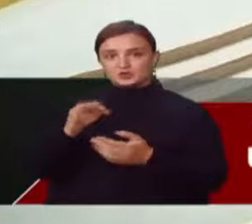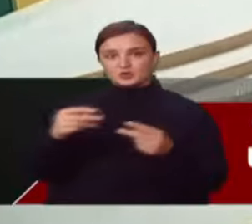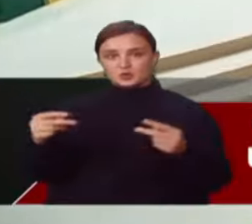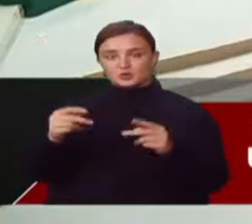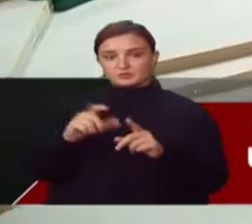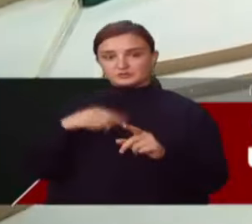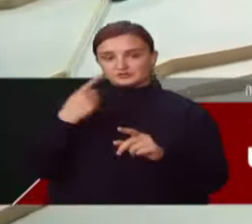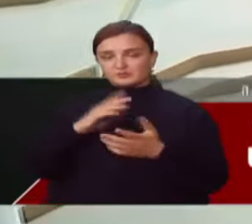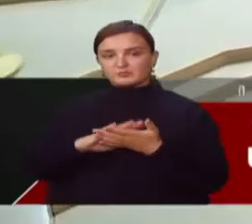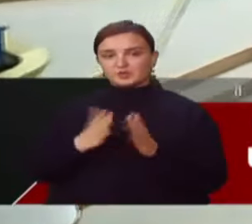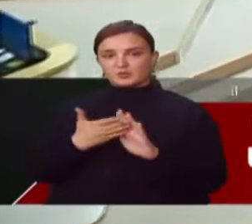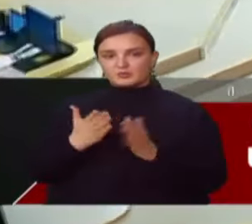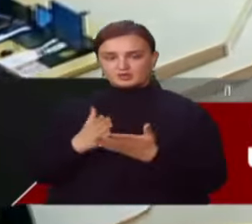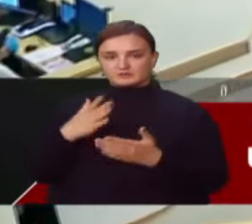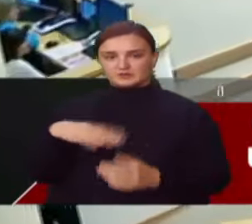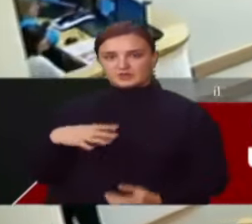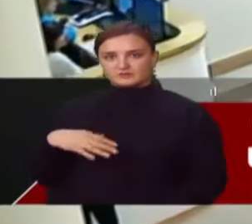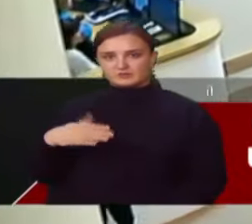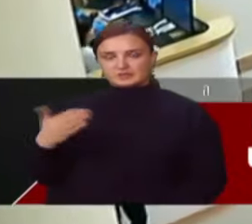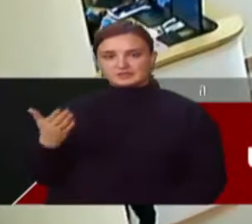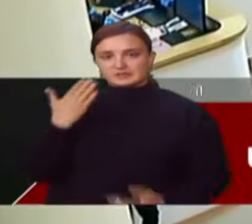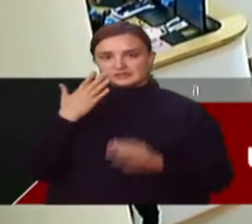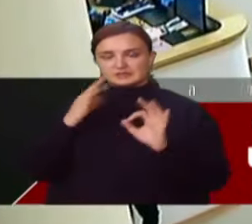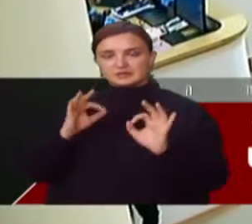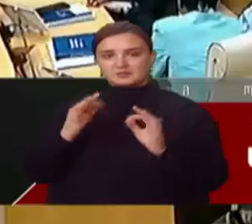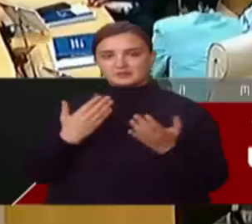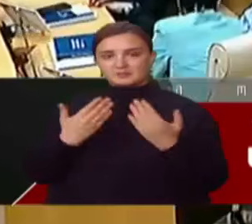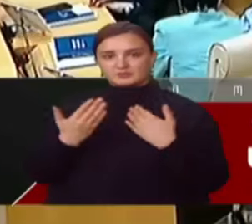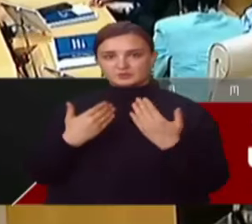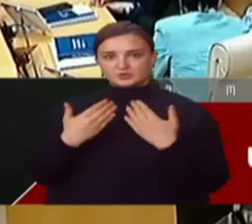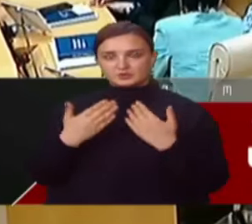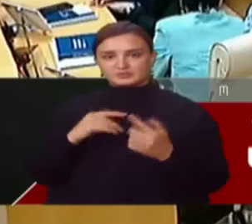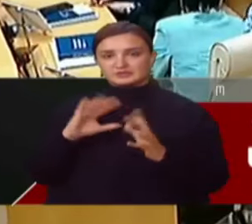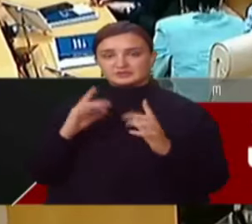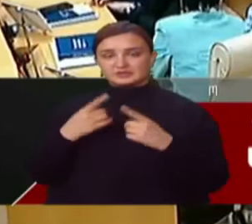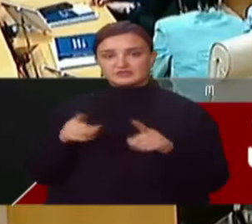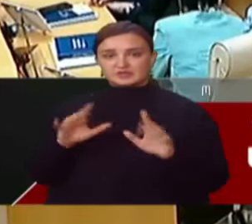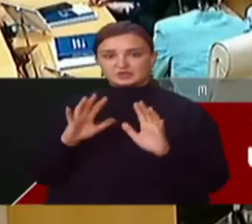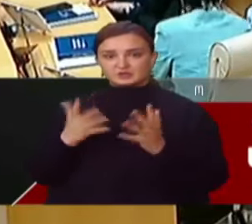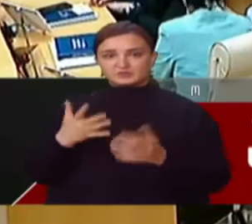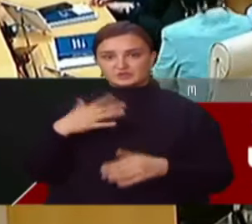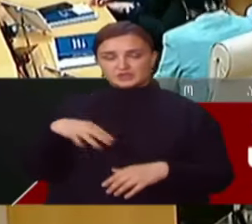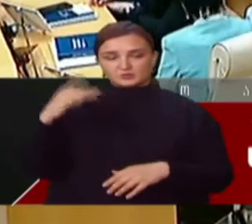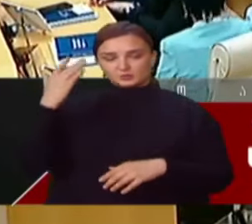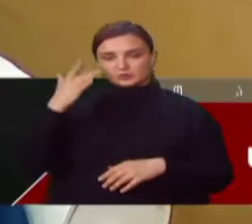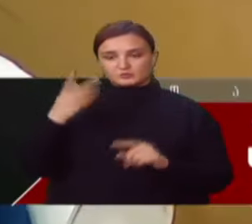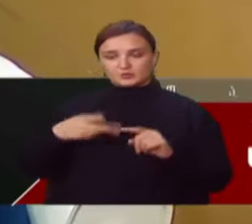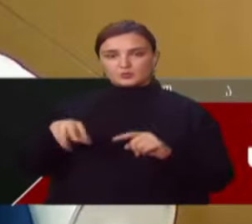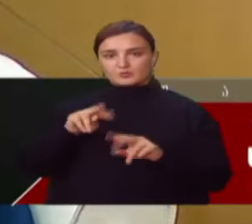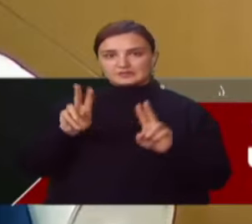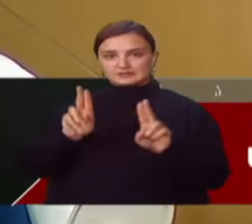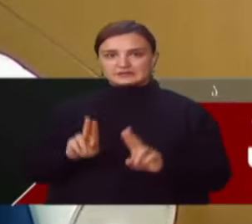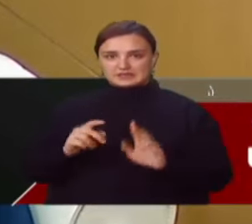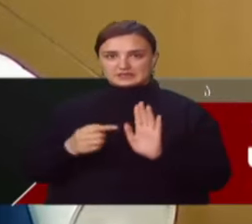საუბრობს, პირობა აქვს ქართულ მხარესაც. სამართლიანი მიდგომა ურთიერთობებში. წინააღმდეგ შემთხვევაში ქართული ოცნება ორმაგ